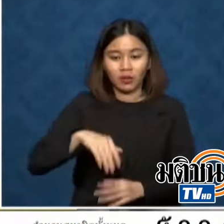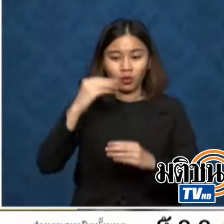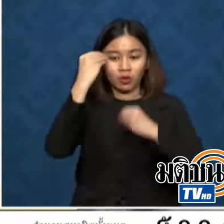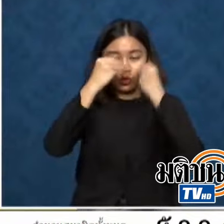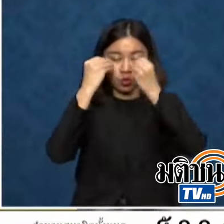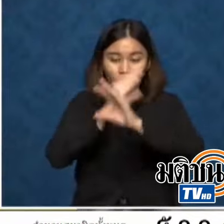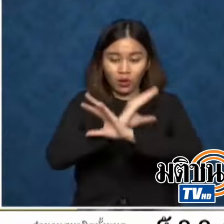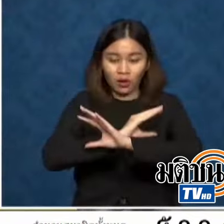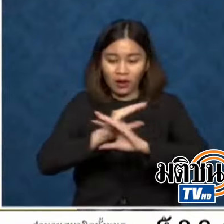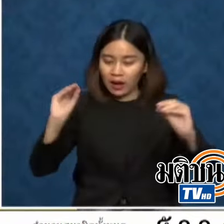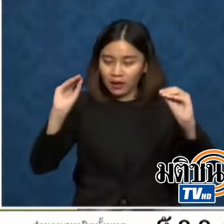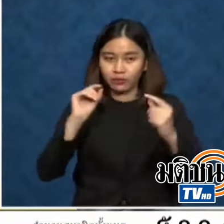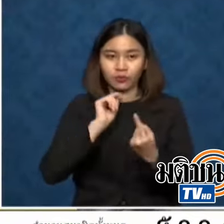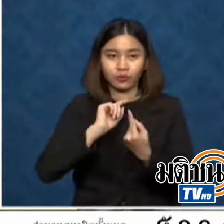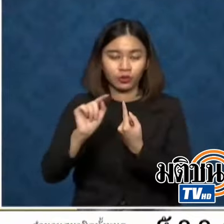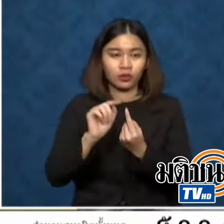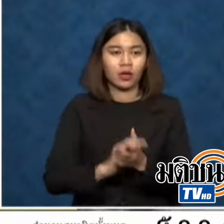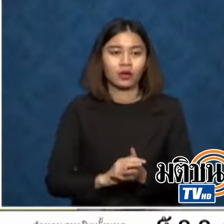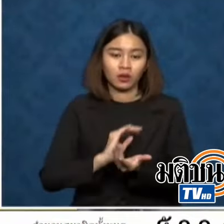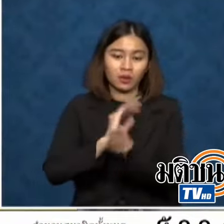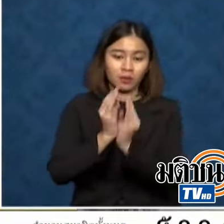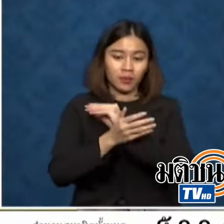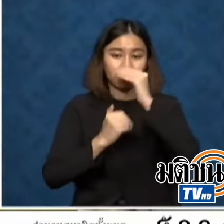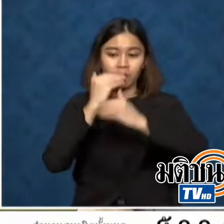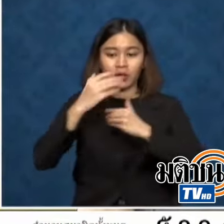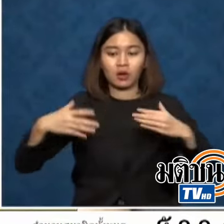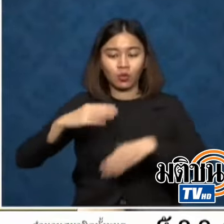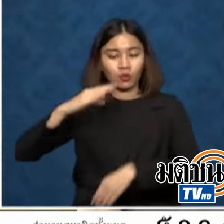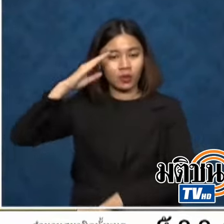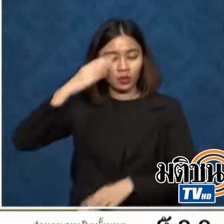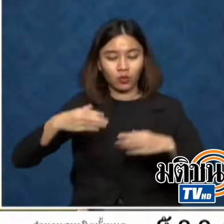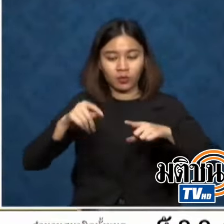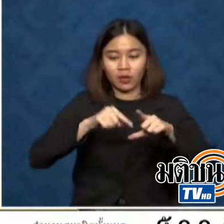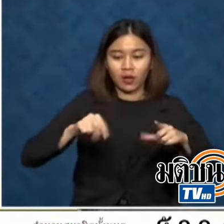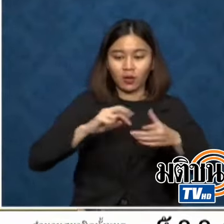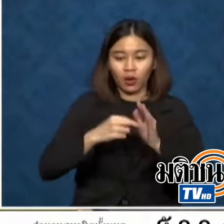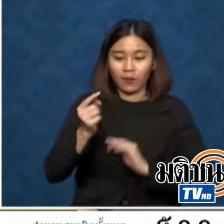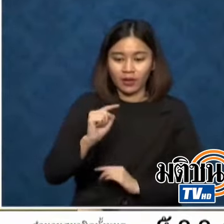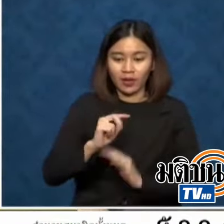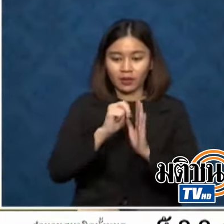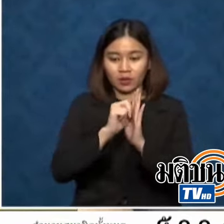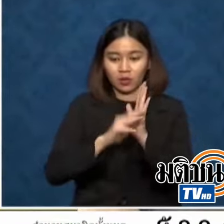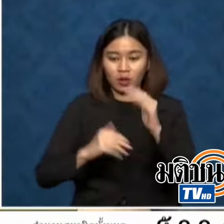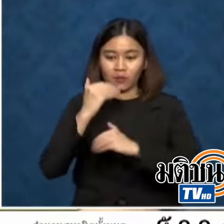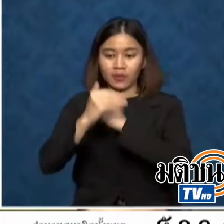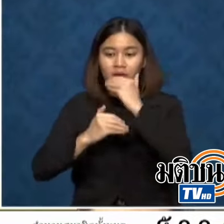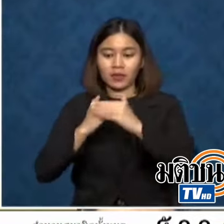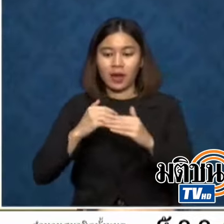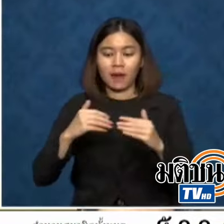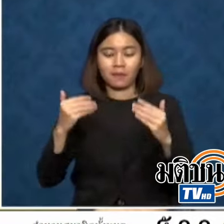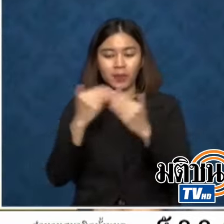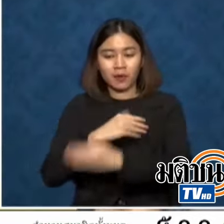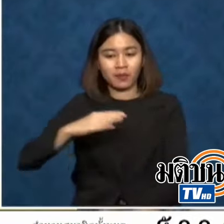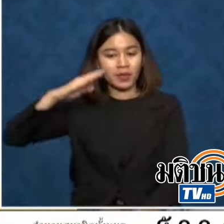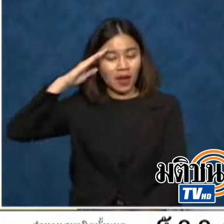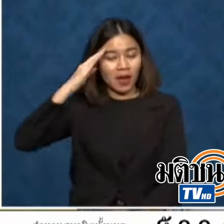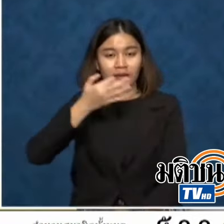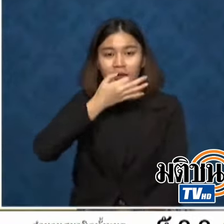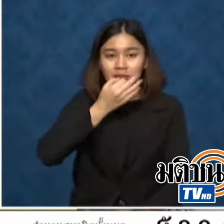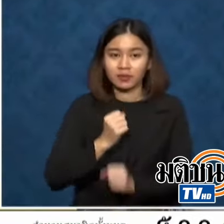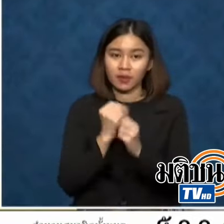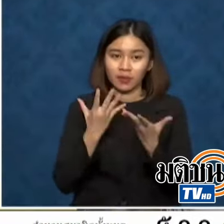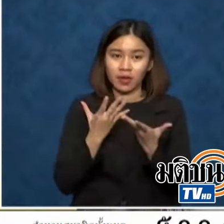ดีกว่าว่าจุดยืนในเรื่องของการปฏิรูปกองทัพของพรรคก้าวไกลคืออะไรหรือนโยบายปฏิรูปกองทัพให้เป็นทหารอาชีพคืออะไรสั้น